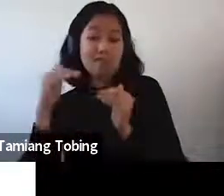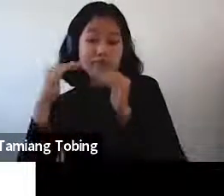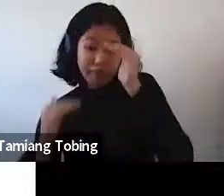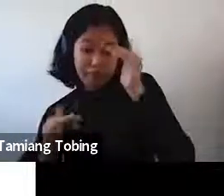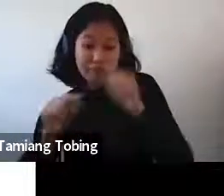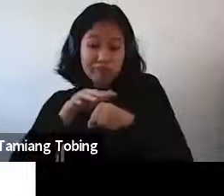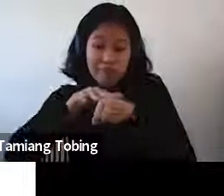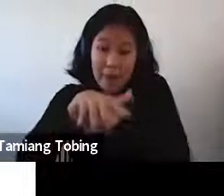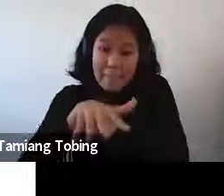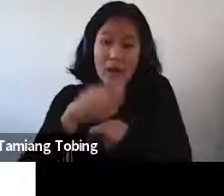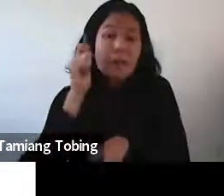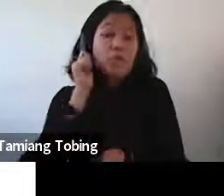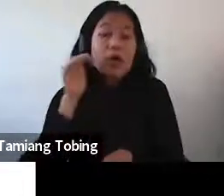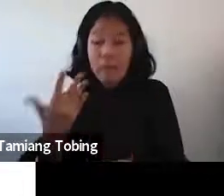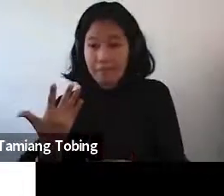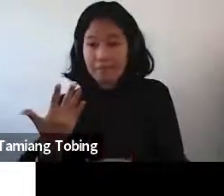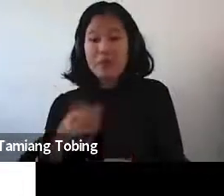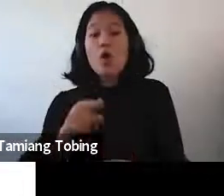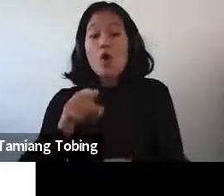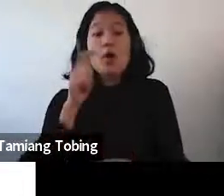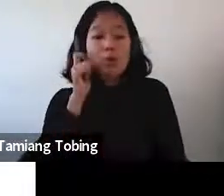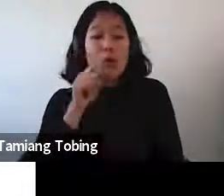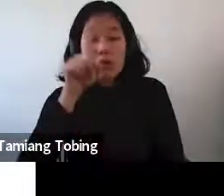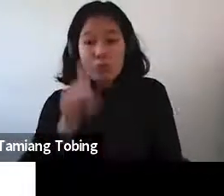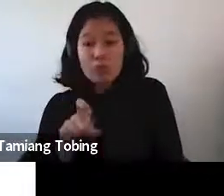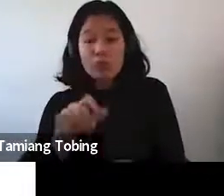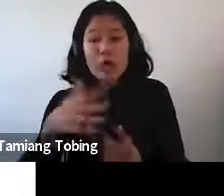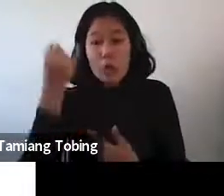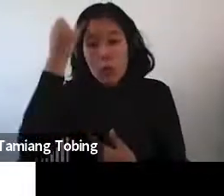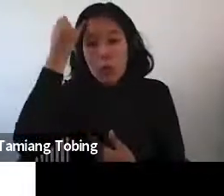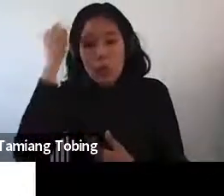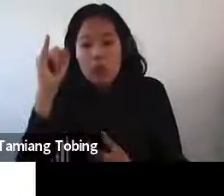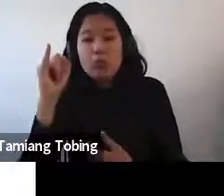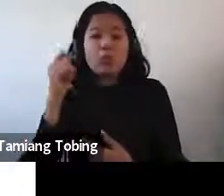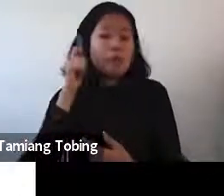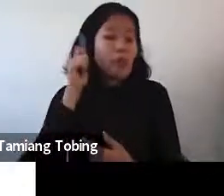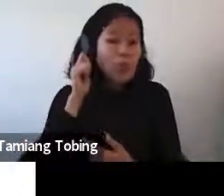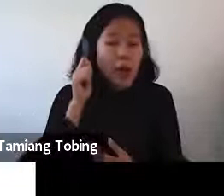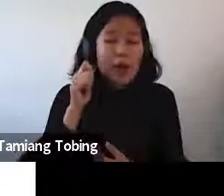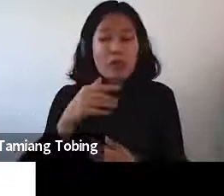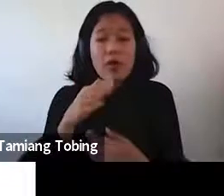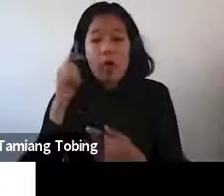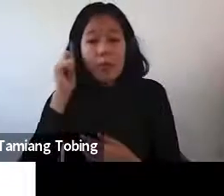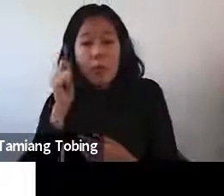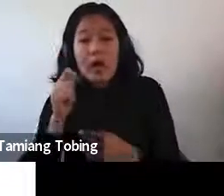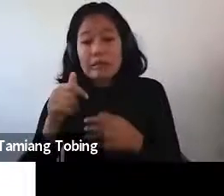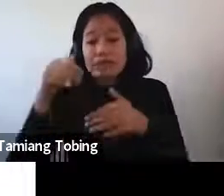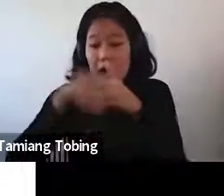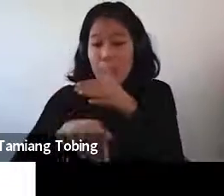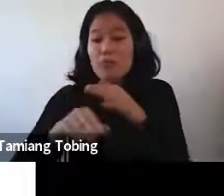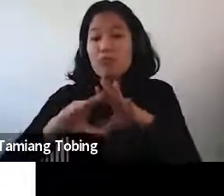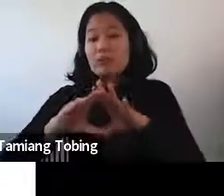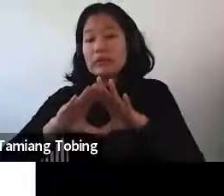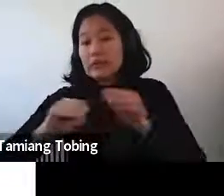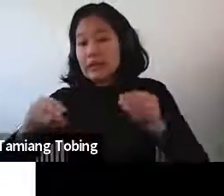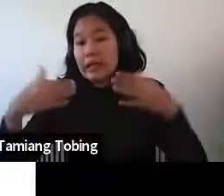ini, kebutuhan perempuan, aspirasi perempuan, concern perempuan yang bekerja di sektor